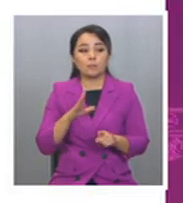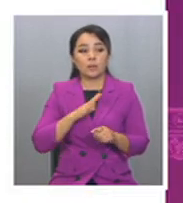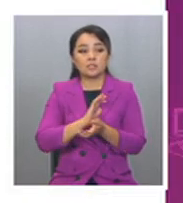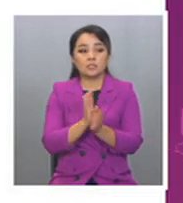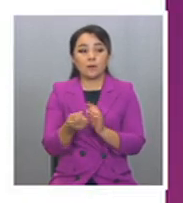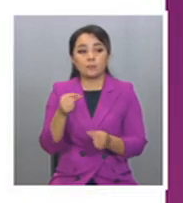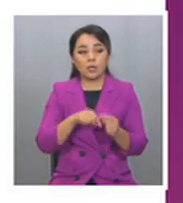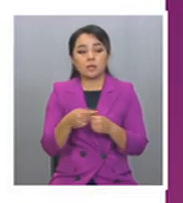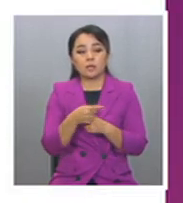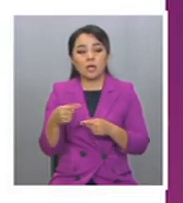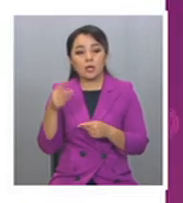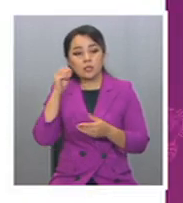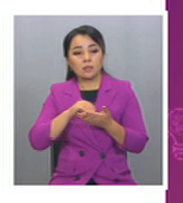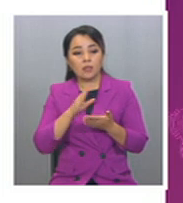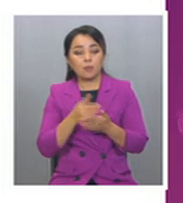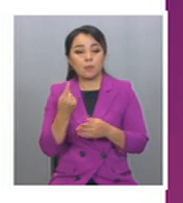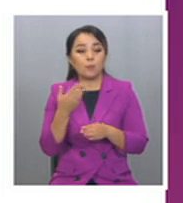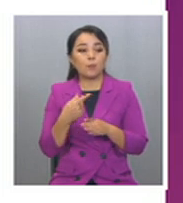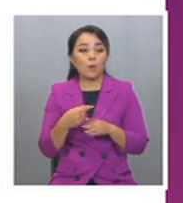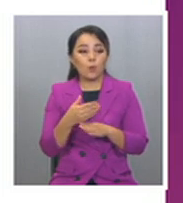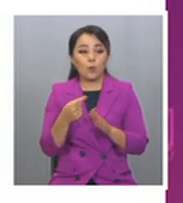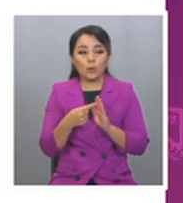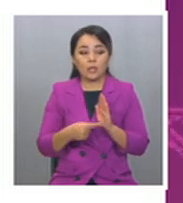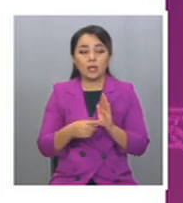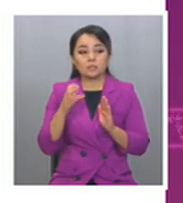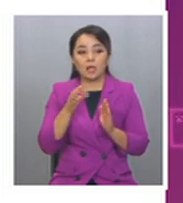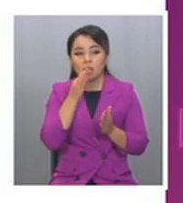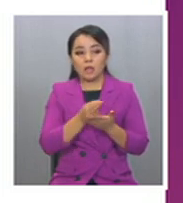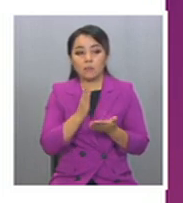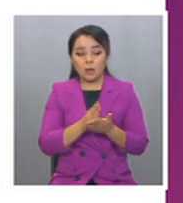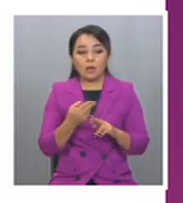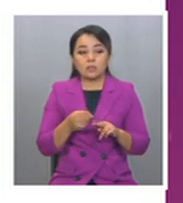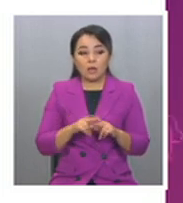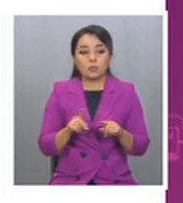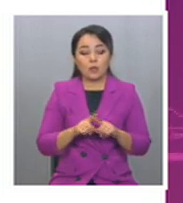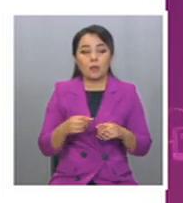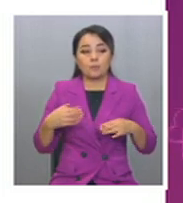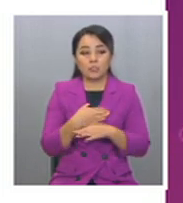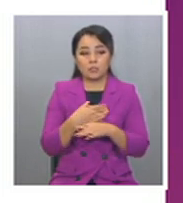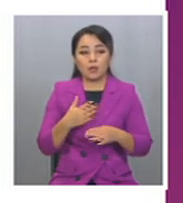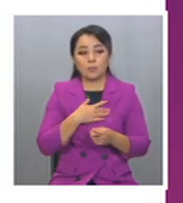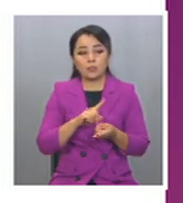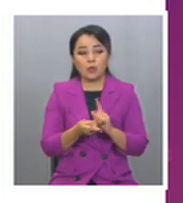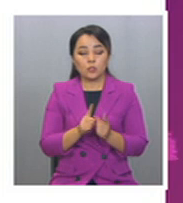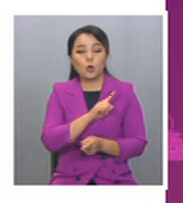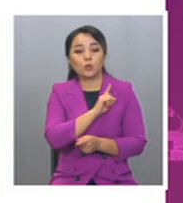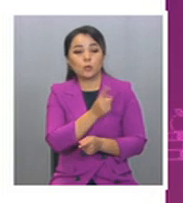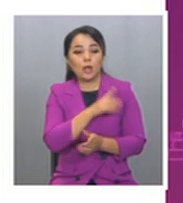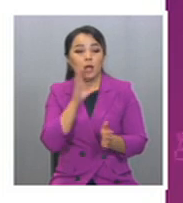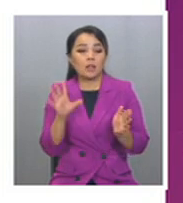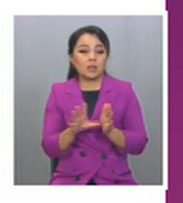кері шамаға ұқсайды, яғни 1 бөлінген S-ға ұқсайды. Механикалық тербелістердегі біздің күшіміз электромагнит